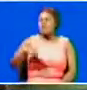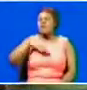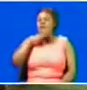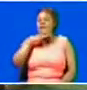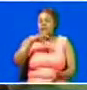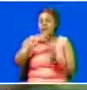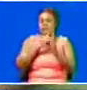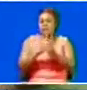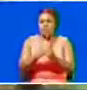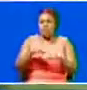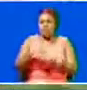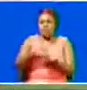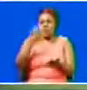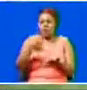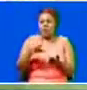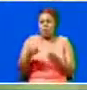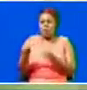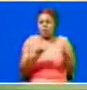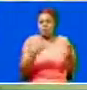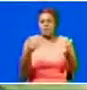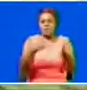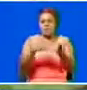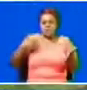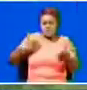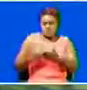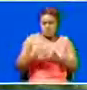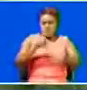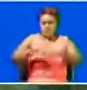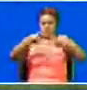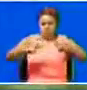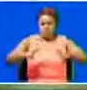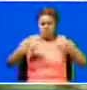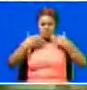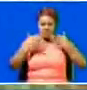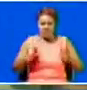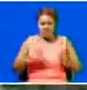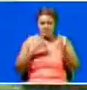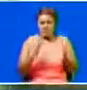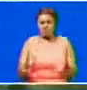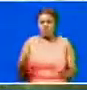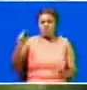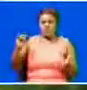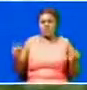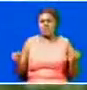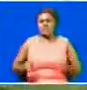hicho, uhamisho zaidi wa vifaru umesimamishwa hadi uchunguzi utakapokamilika. Caroline B, KTN News.